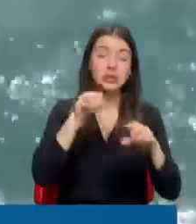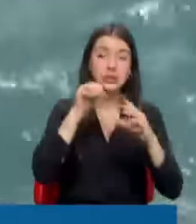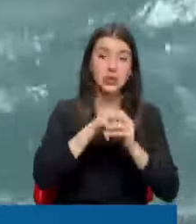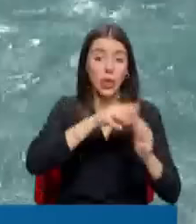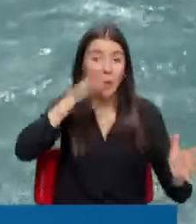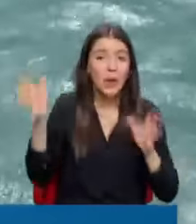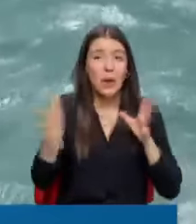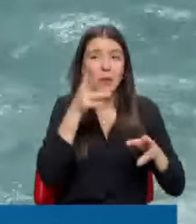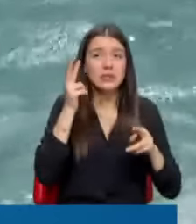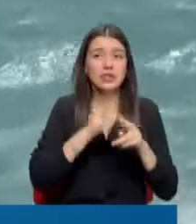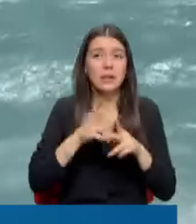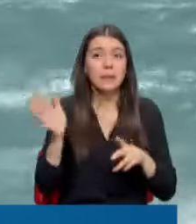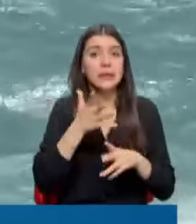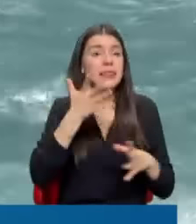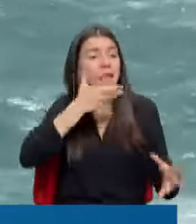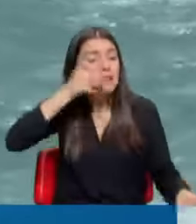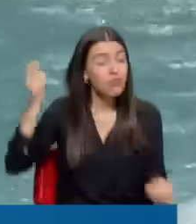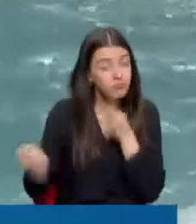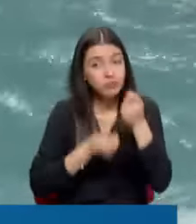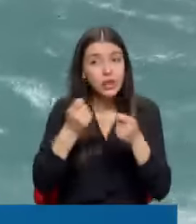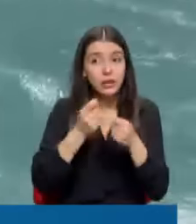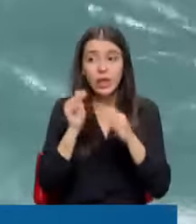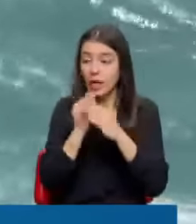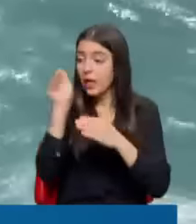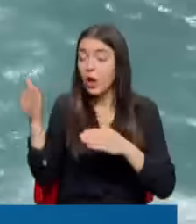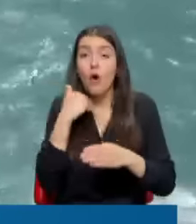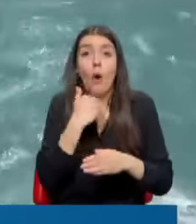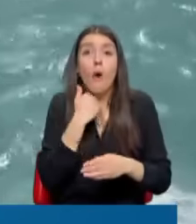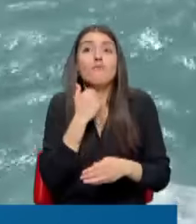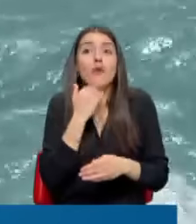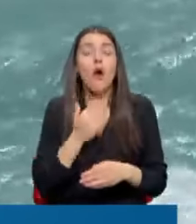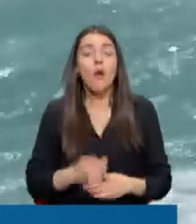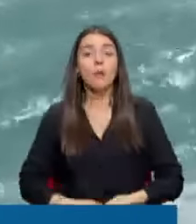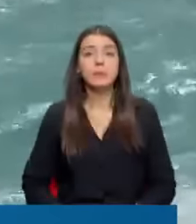bir oldu. Ne kadar mücadele etse de kıyıya çıkamadı.